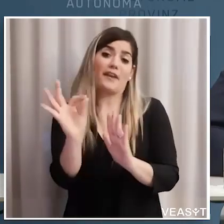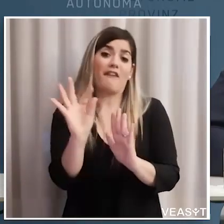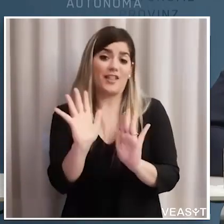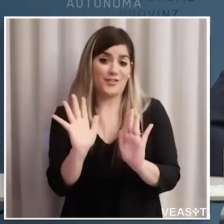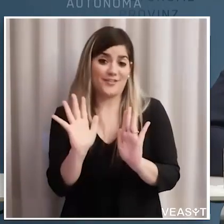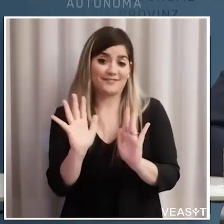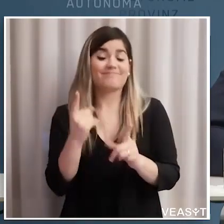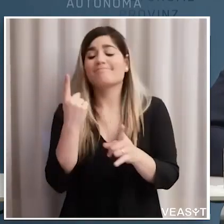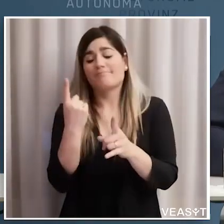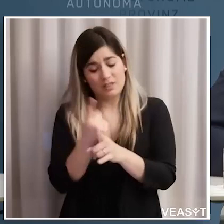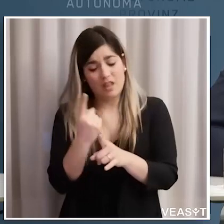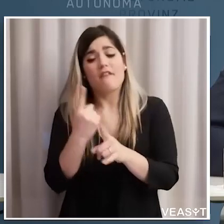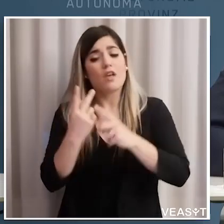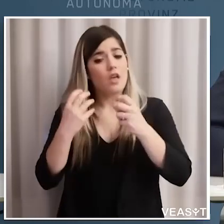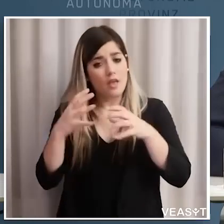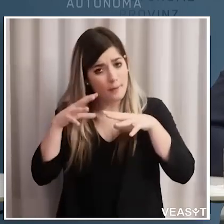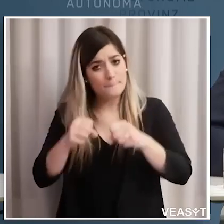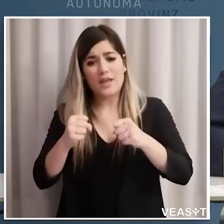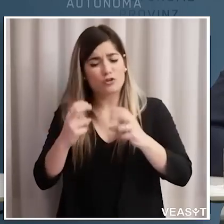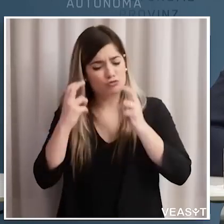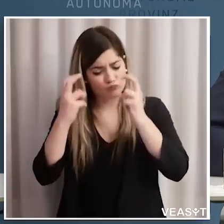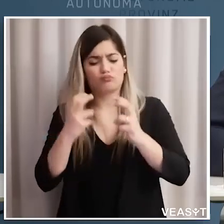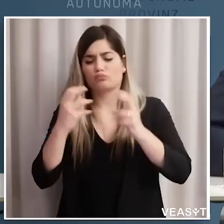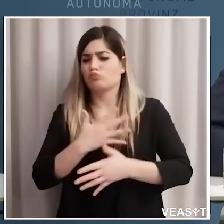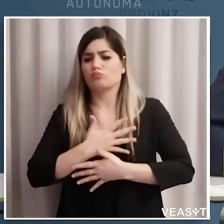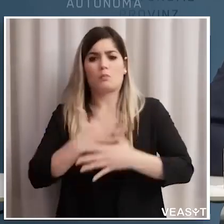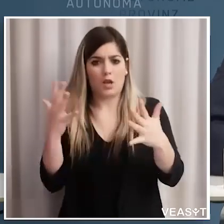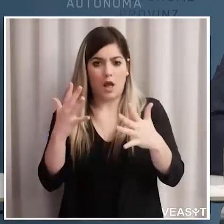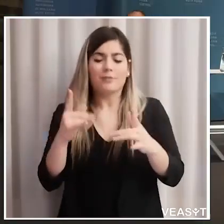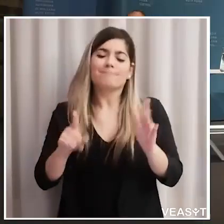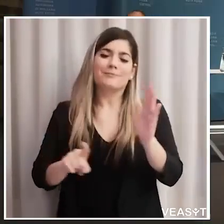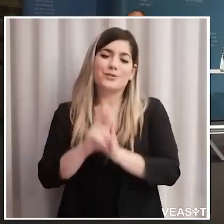massimo di raggiungere i risultati migliori.